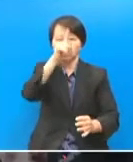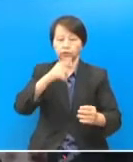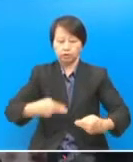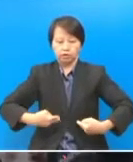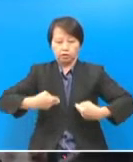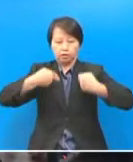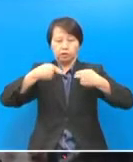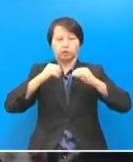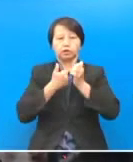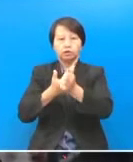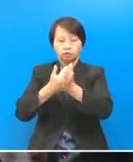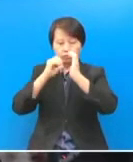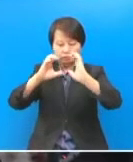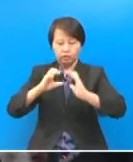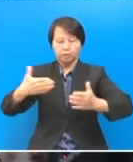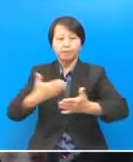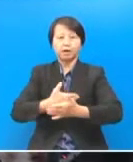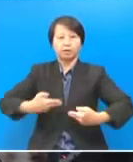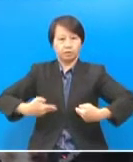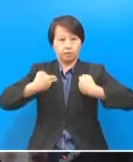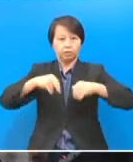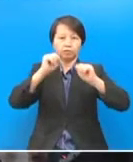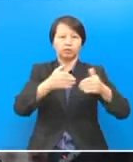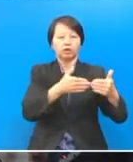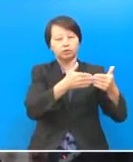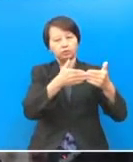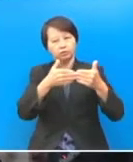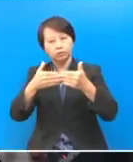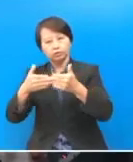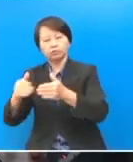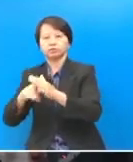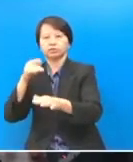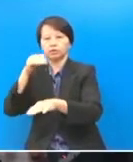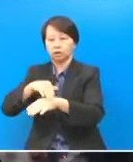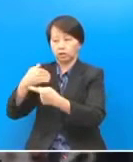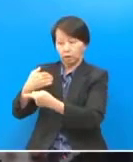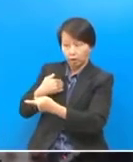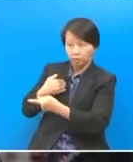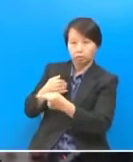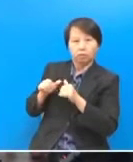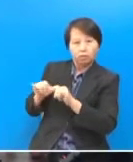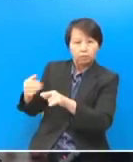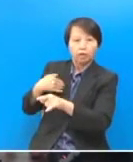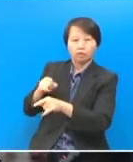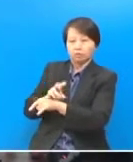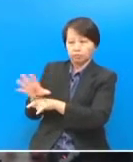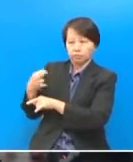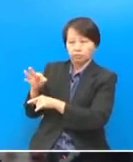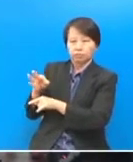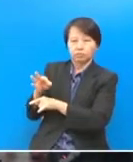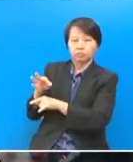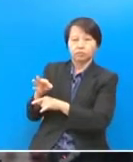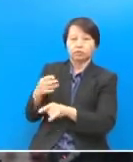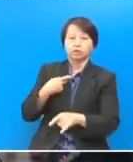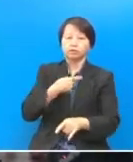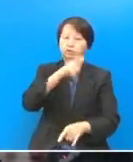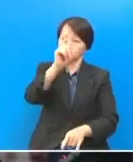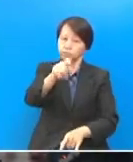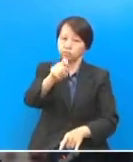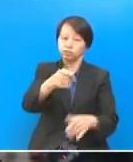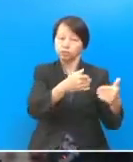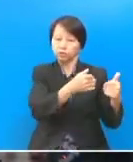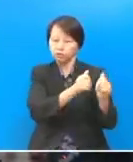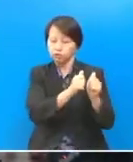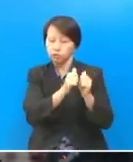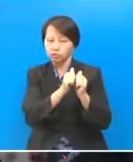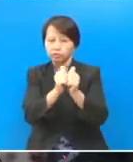mengikut norma baru ini dapat diteruskan selagi wujud ancaman wabah khabi 19 ini dan kita kenal lah terus